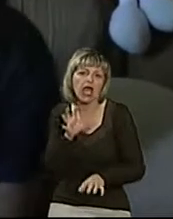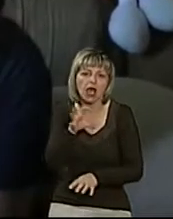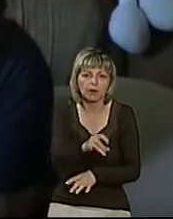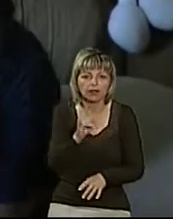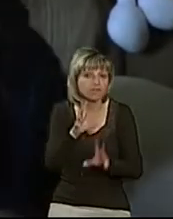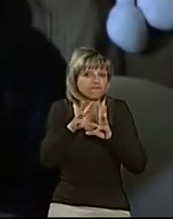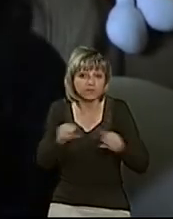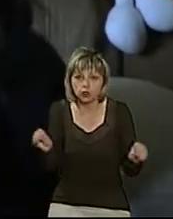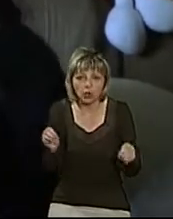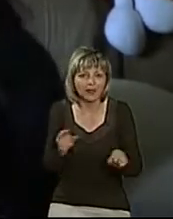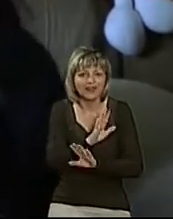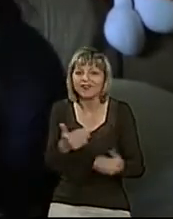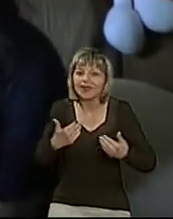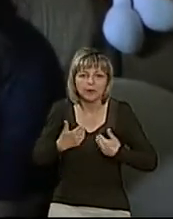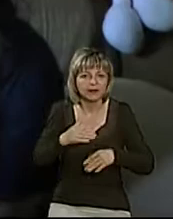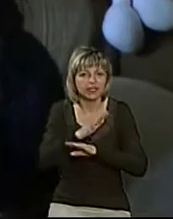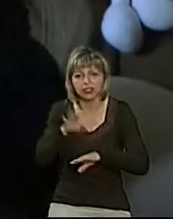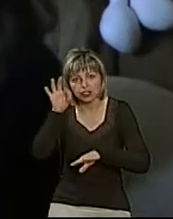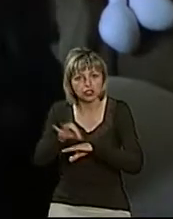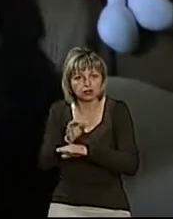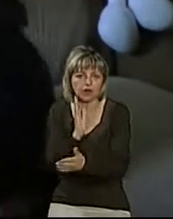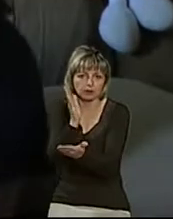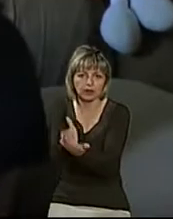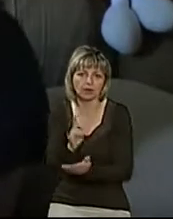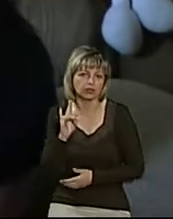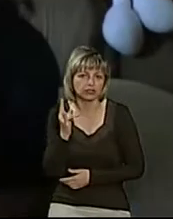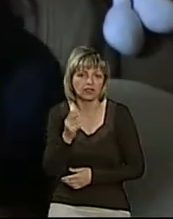Все. Не мене, не чоловіка, дитину.